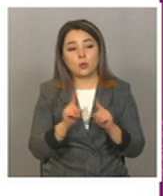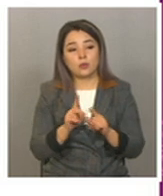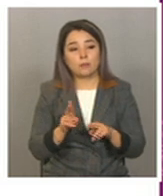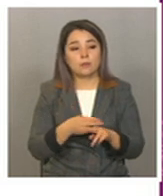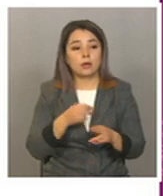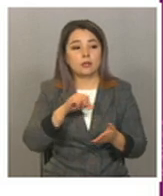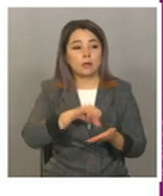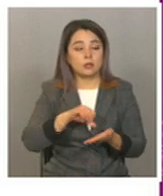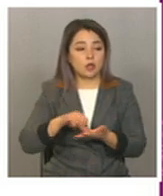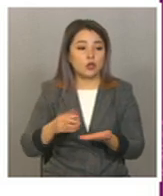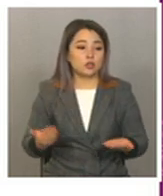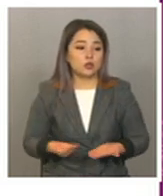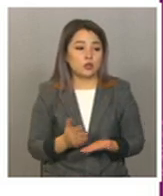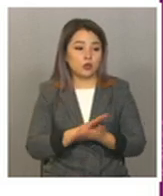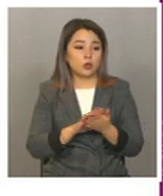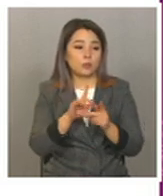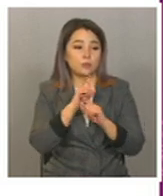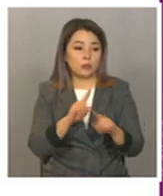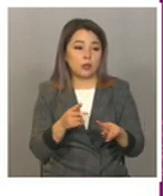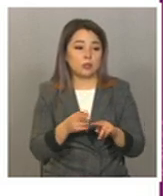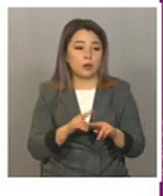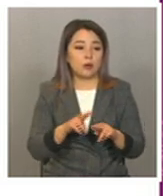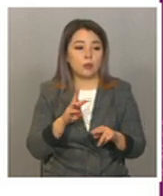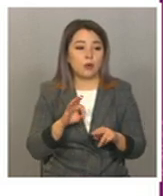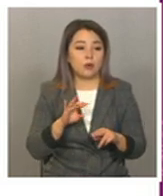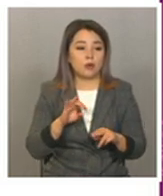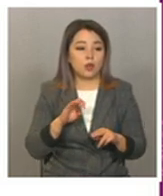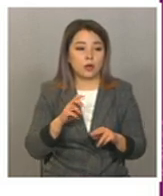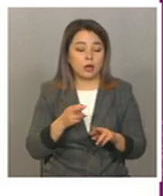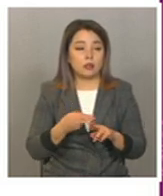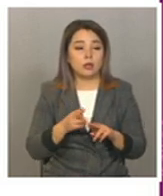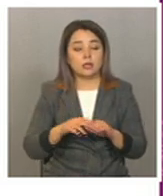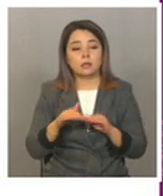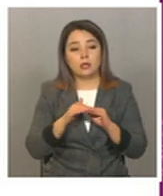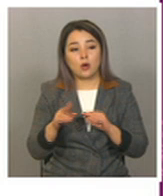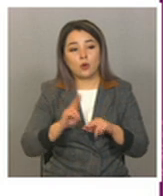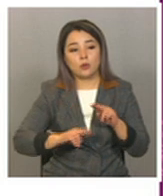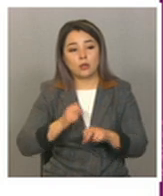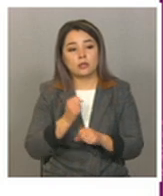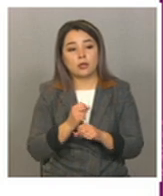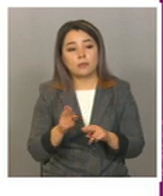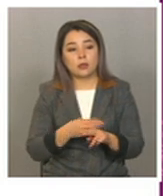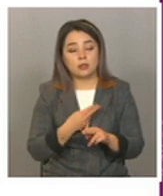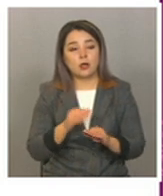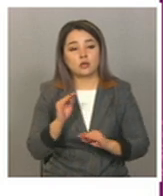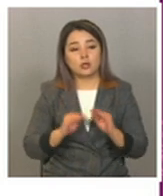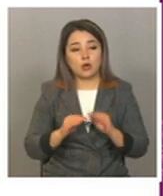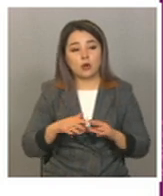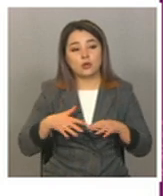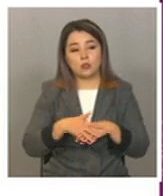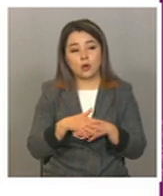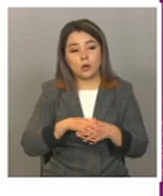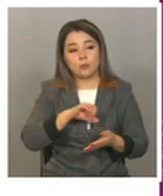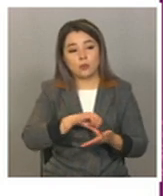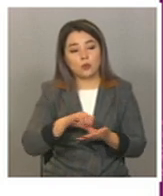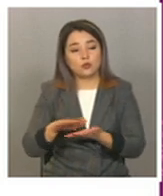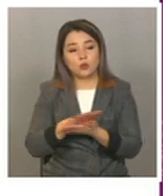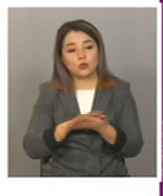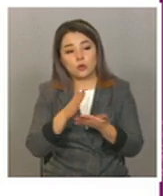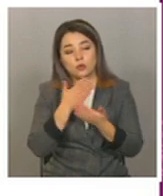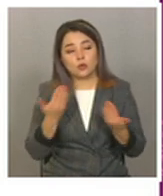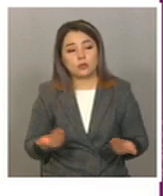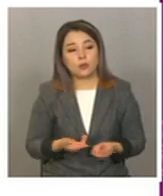тіршілік болмайды. Орфологиялық деңгейде құрылымдық жасушасыз, ұлпасыз, мүшелерсіз тіршілік